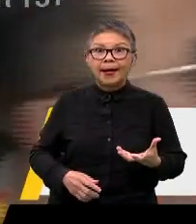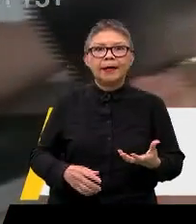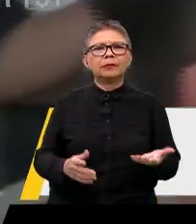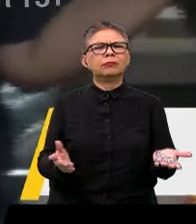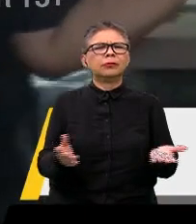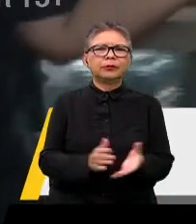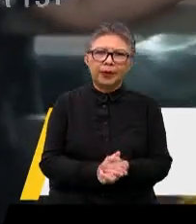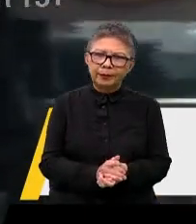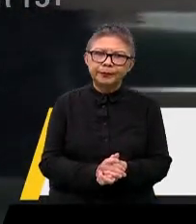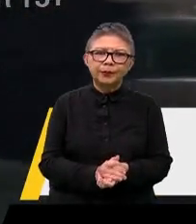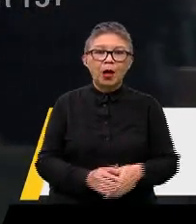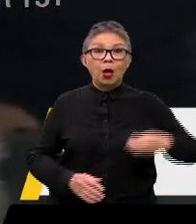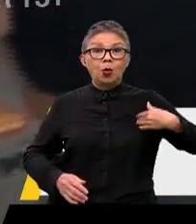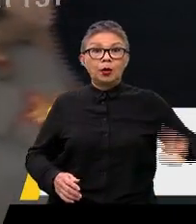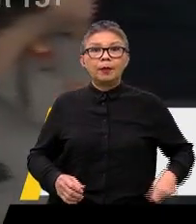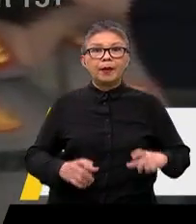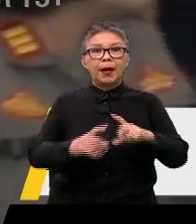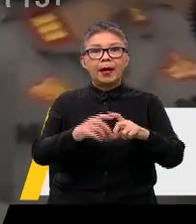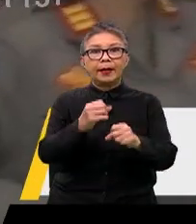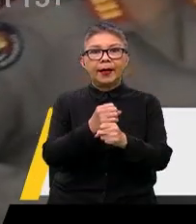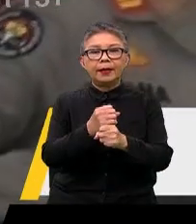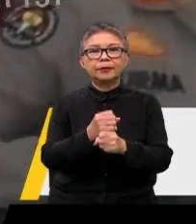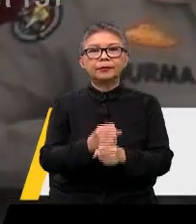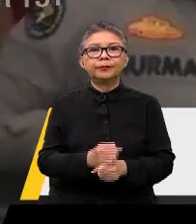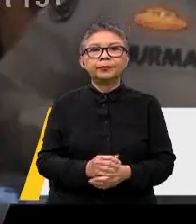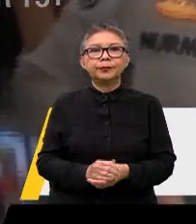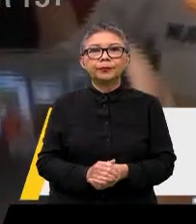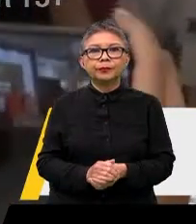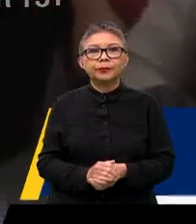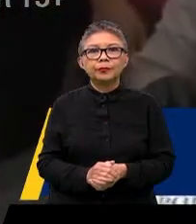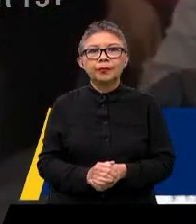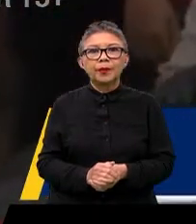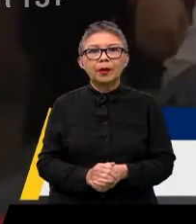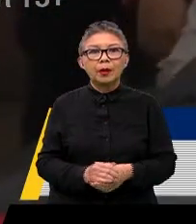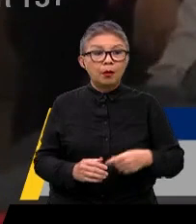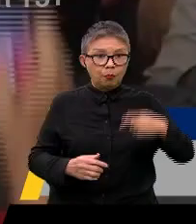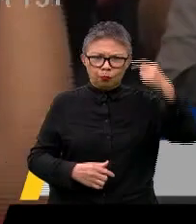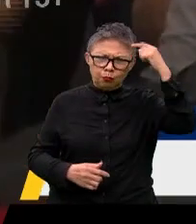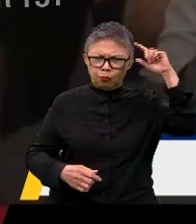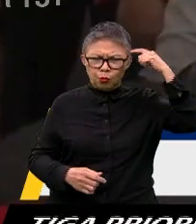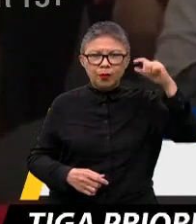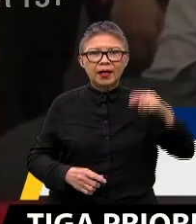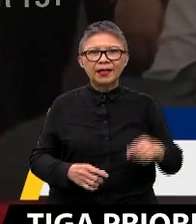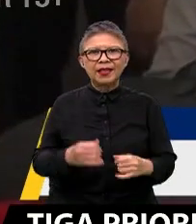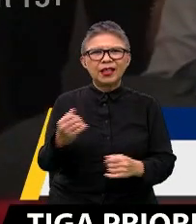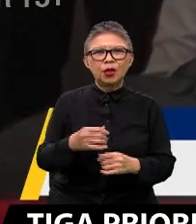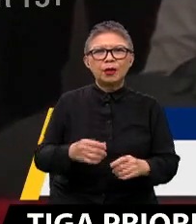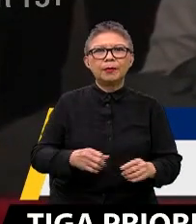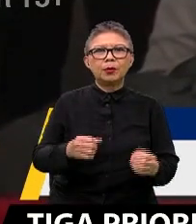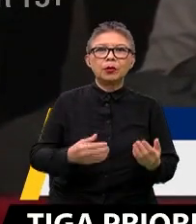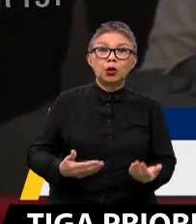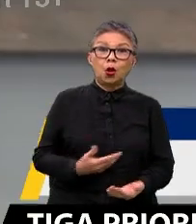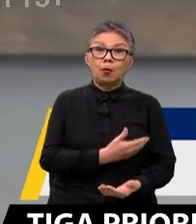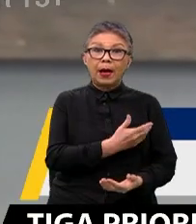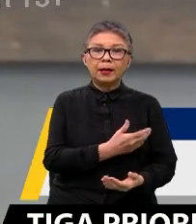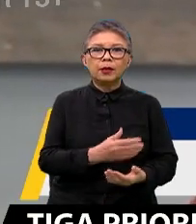Hal ini disampaikan kuasa hukum AG, Sony Hutahian. Menurut Sony, dugaan perbuatan yang tidak baik yang dilakukan korban telah